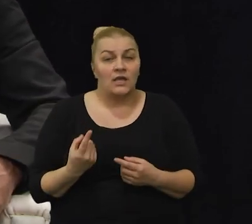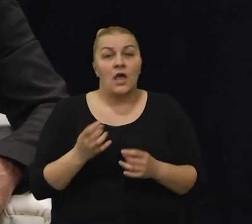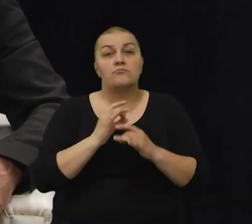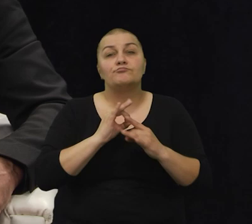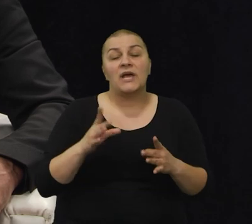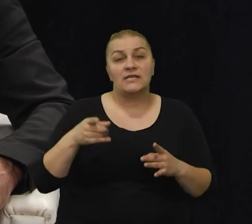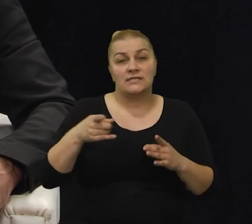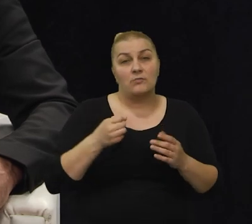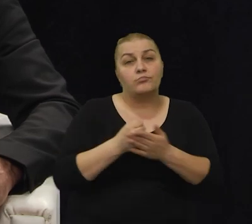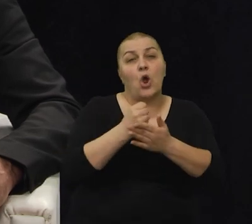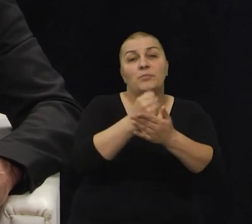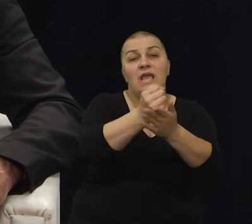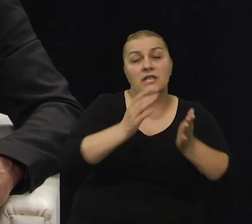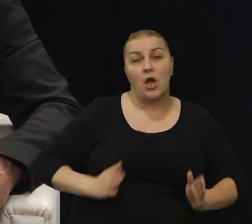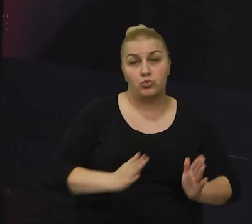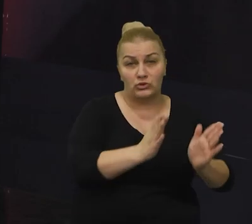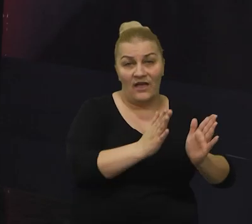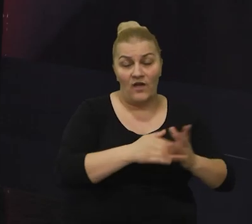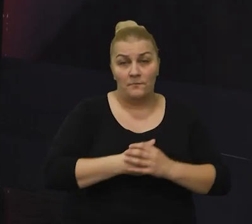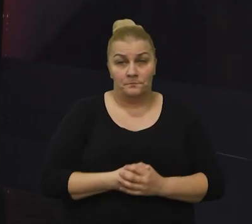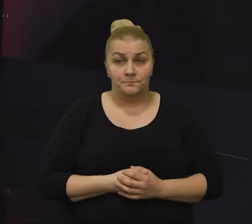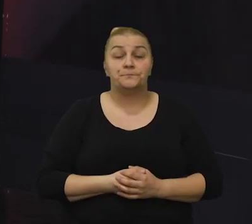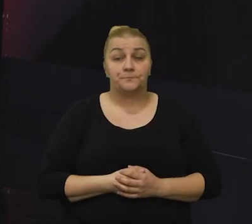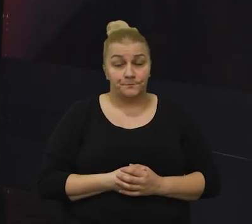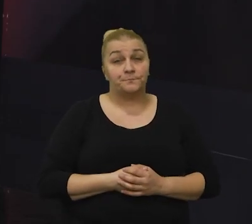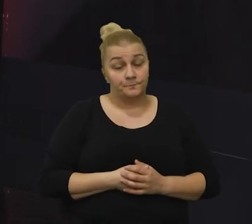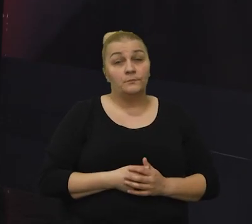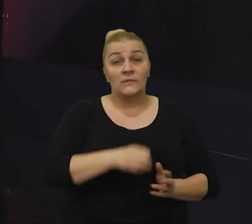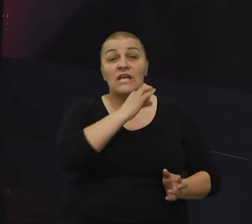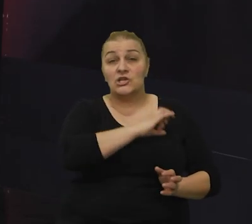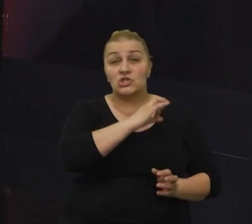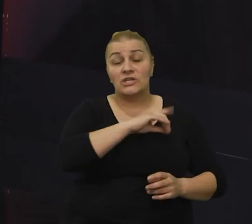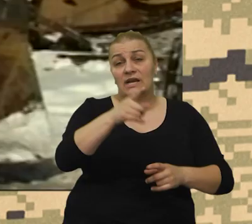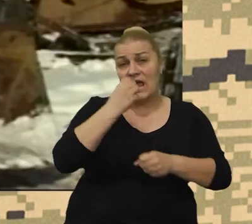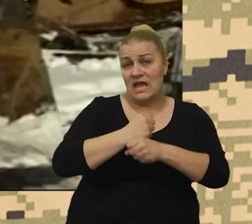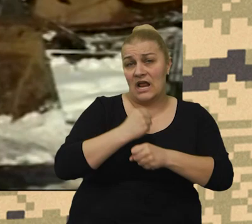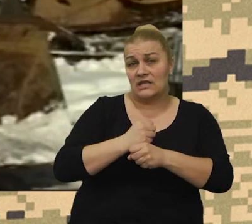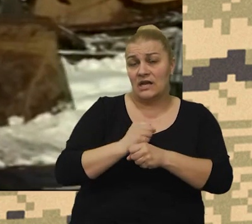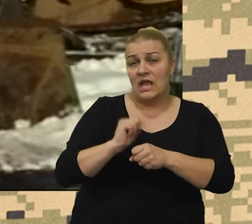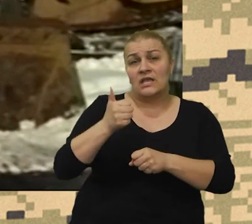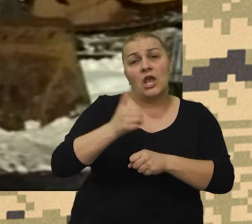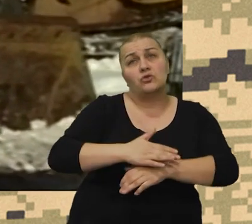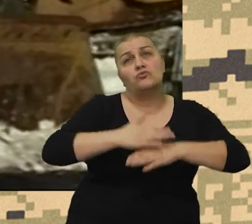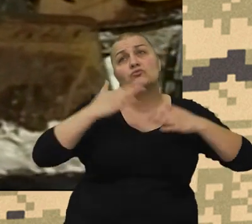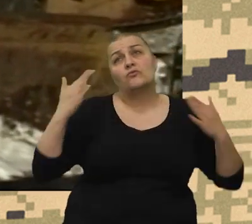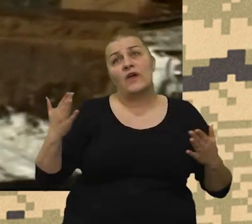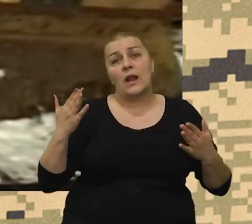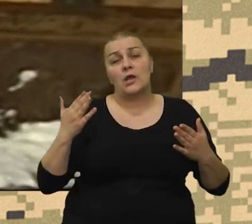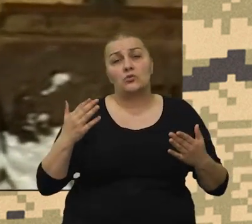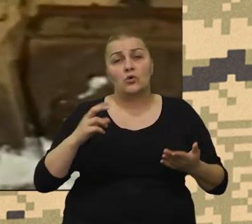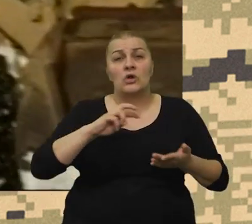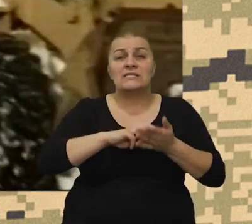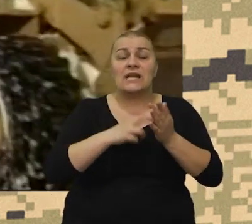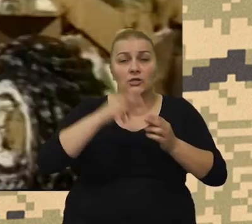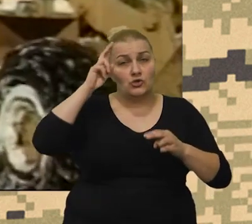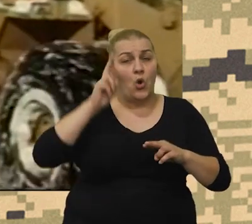pričali, bez probijanja putova. Inženjer je odigrao jednu izuzetno veliku ulogu,